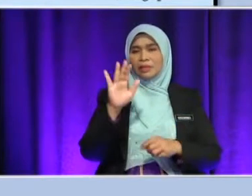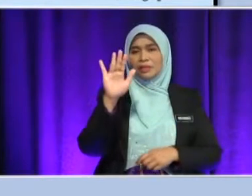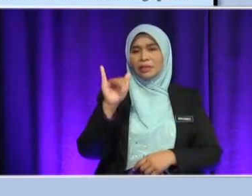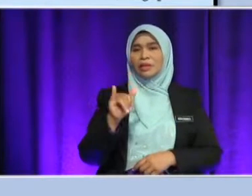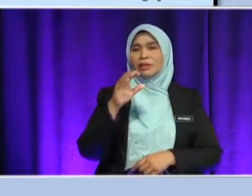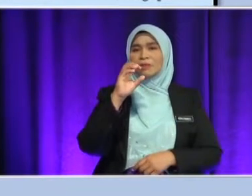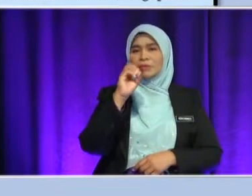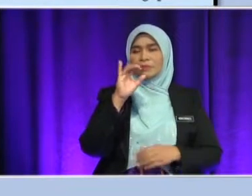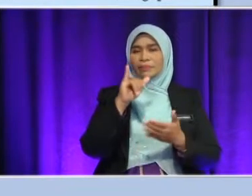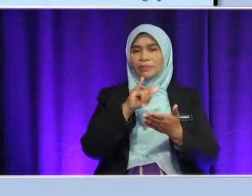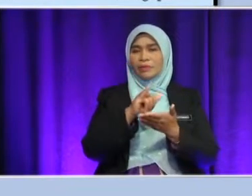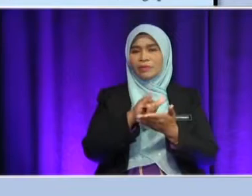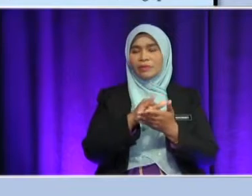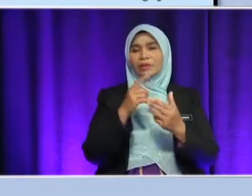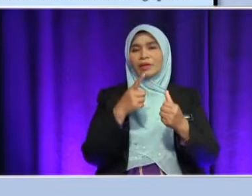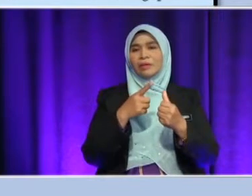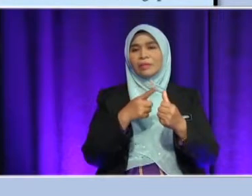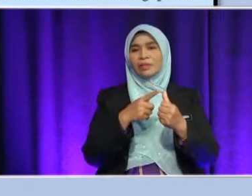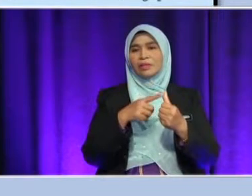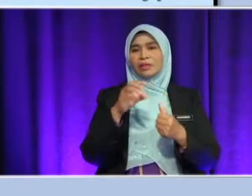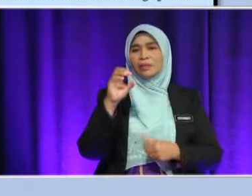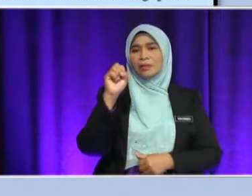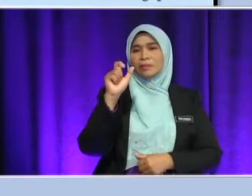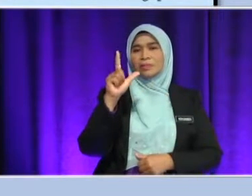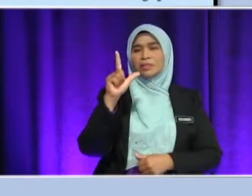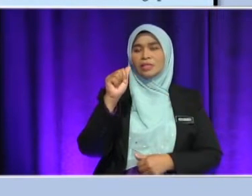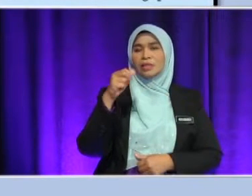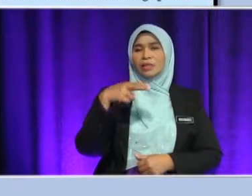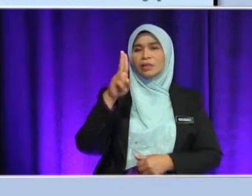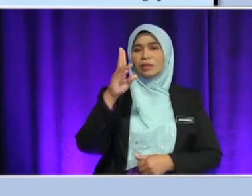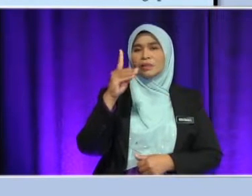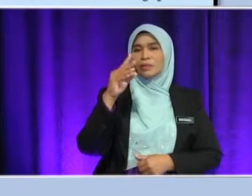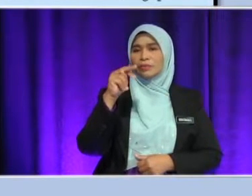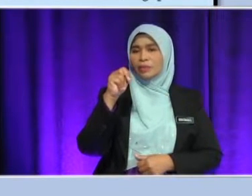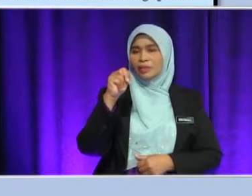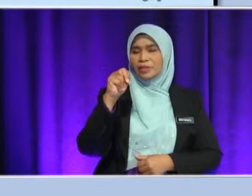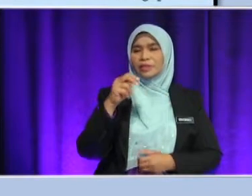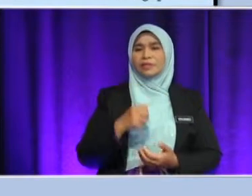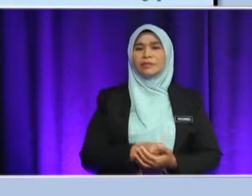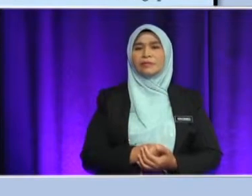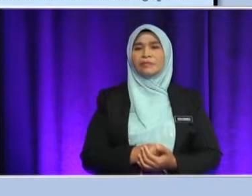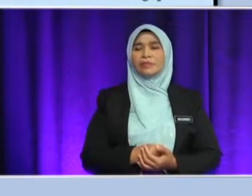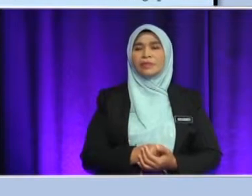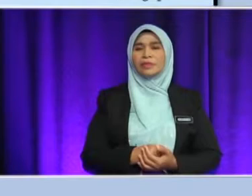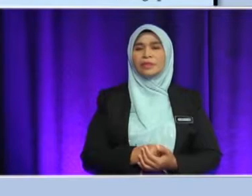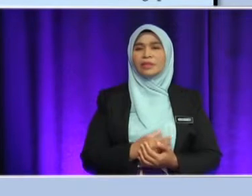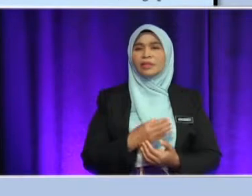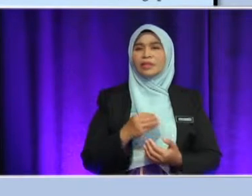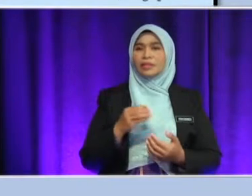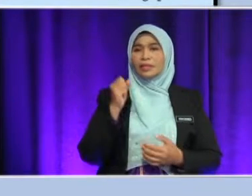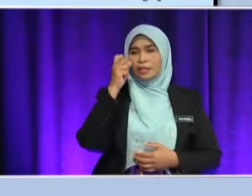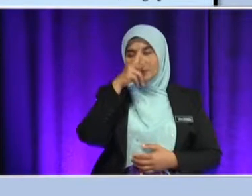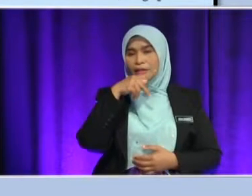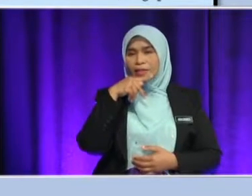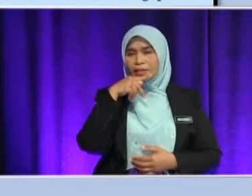oke Yusuf Salahuddin Al Ayyubi jawatan beliau petaknya kosong dan juga ketinggian akhlak mungkin murid